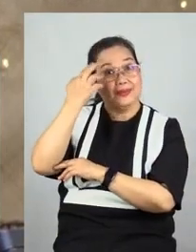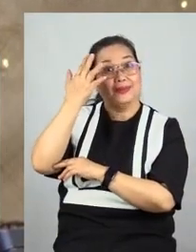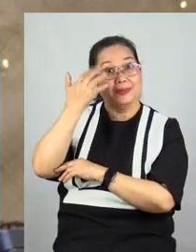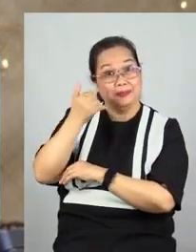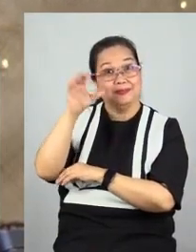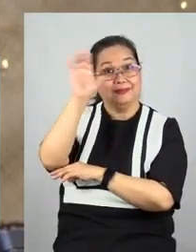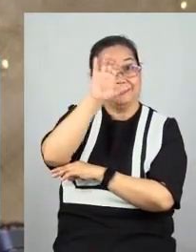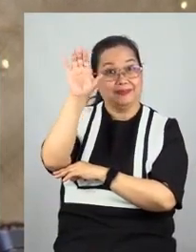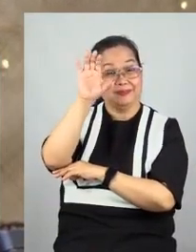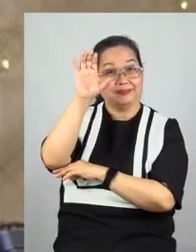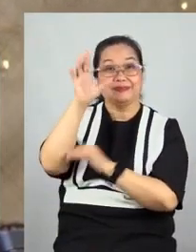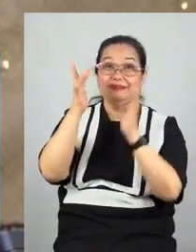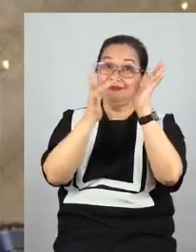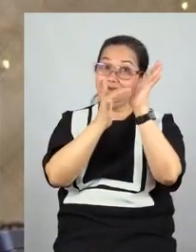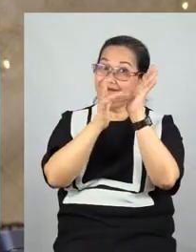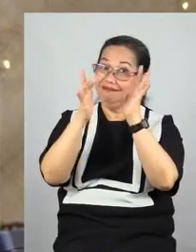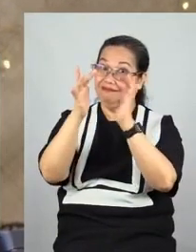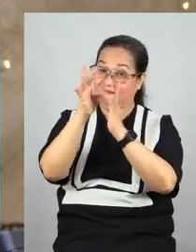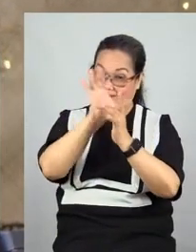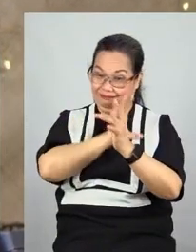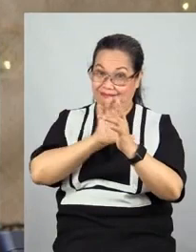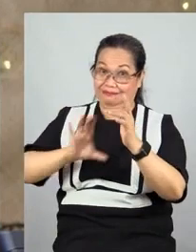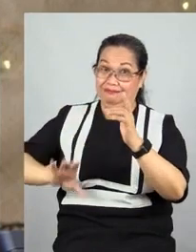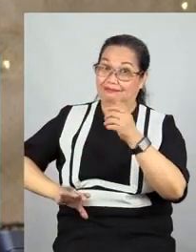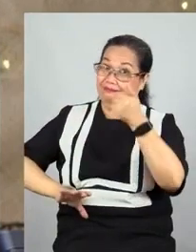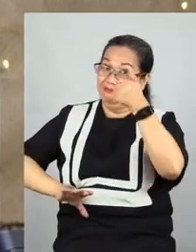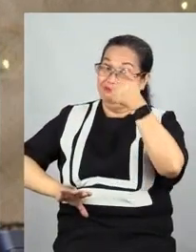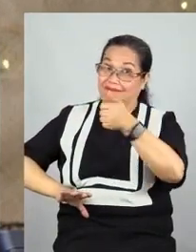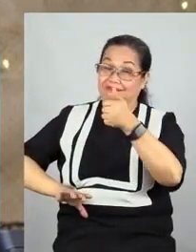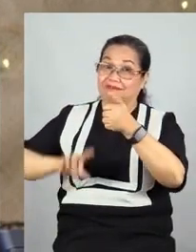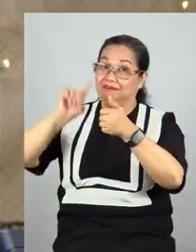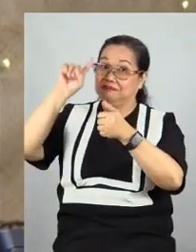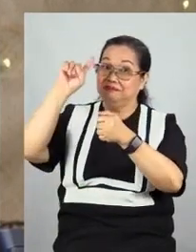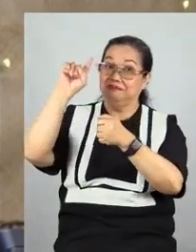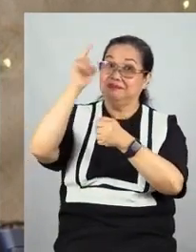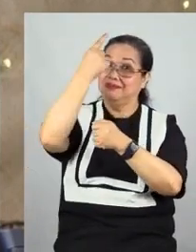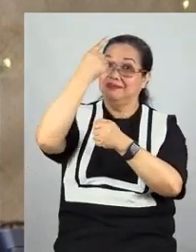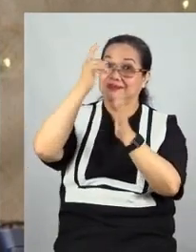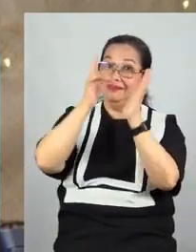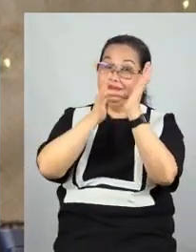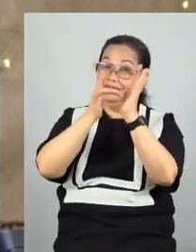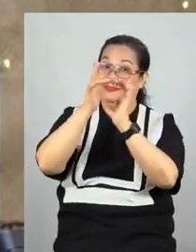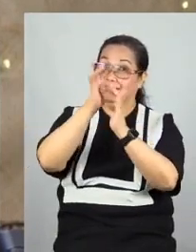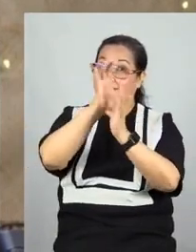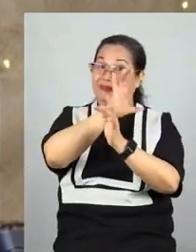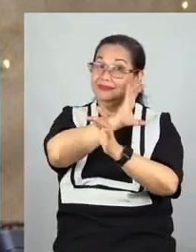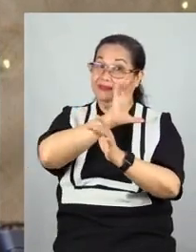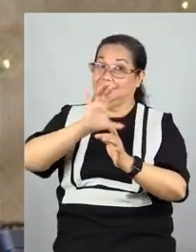ang ating Panginoong Hesus, nung unang Kapaskuhan,